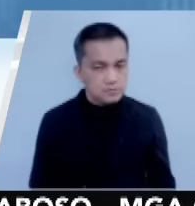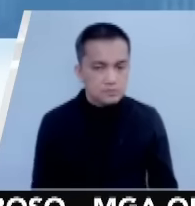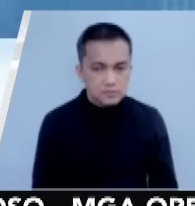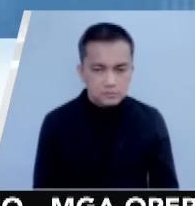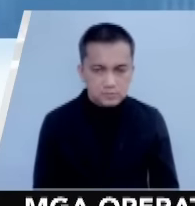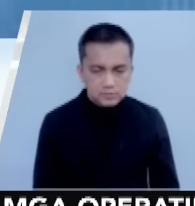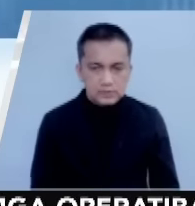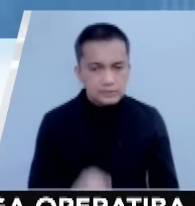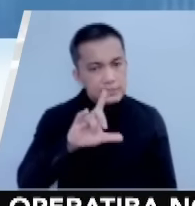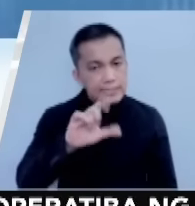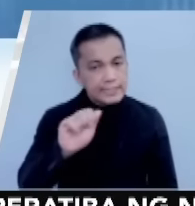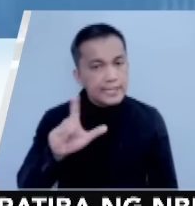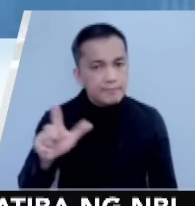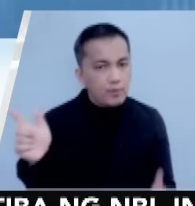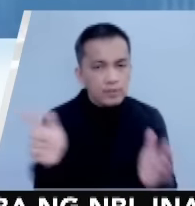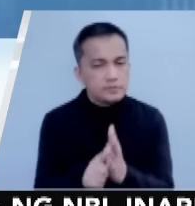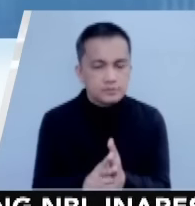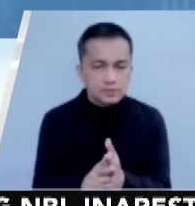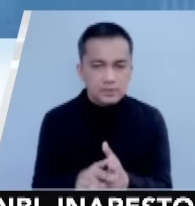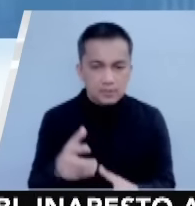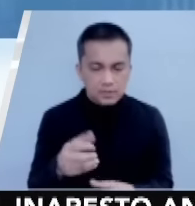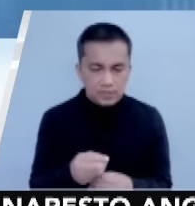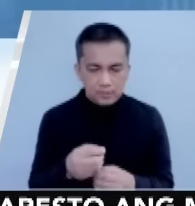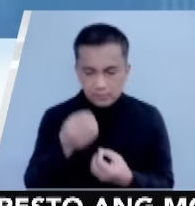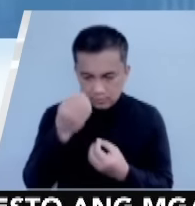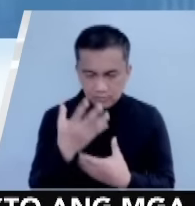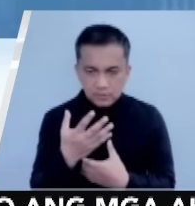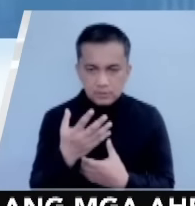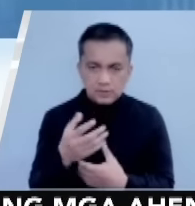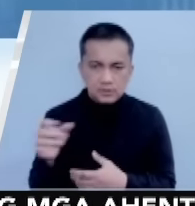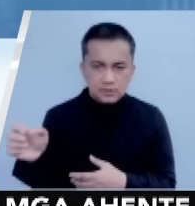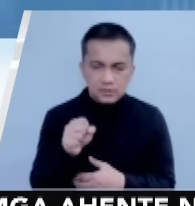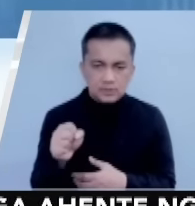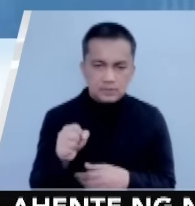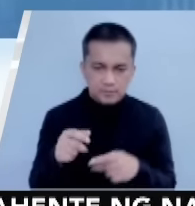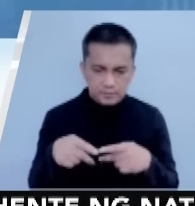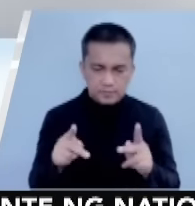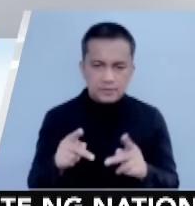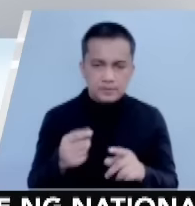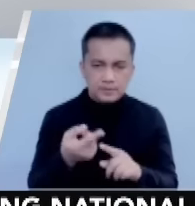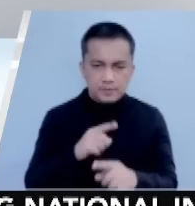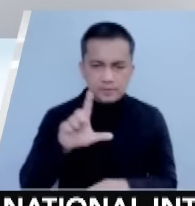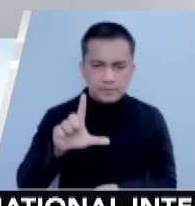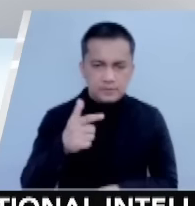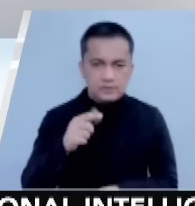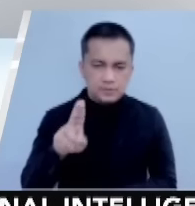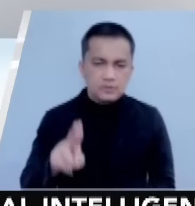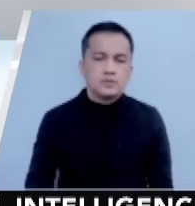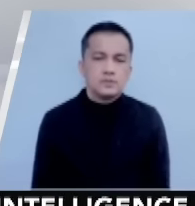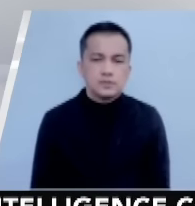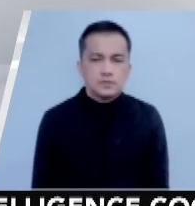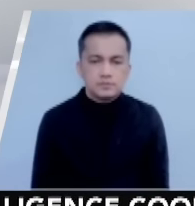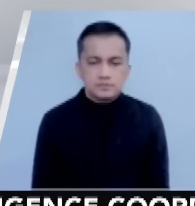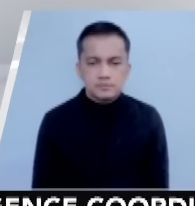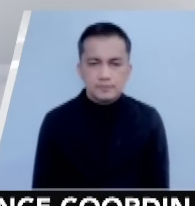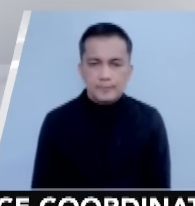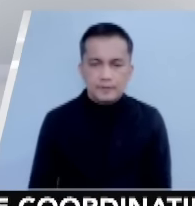illegal at aside from informing us get us Secure a permit from the local government unit Ayun naman sa sa